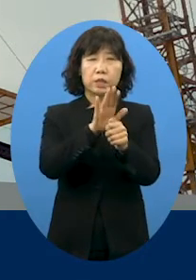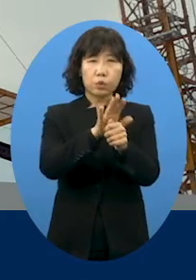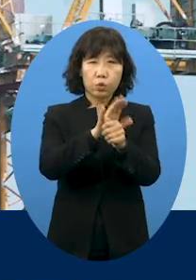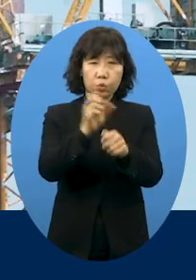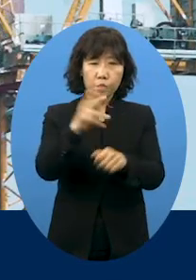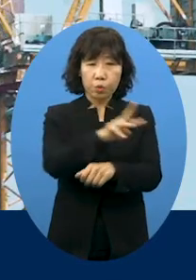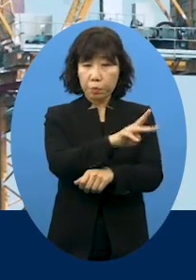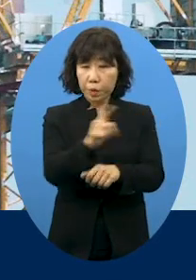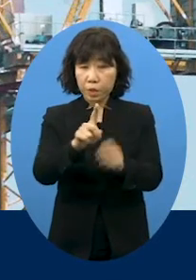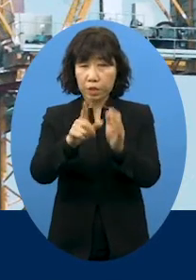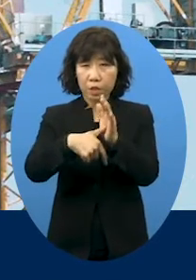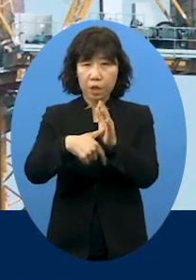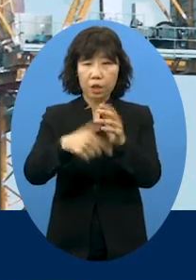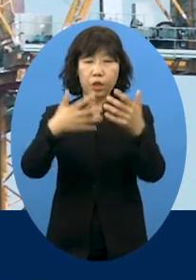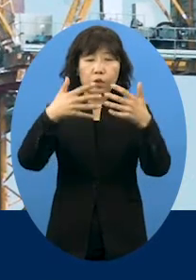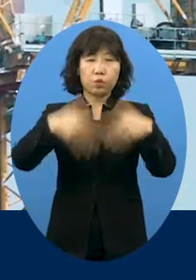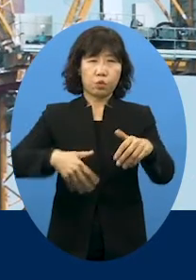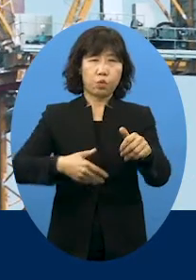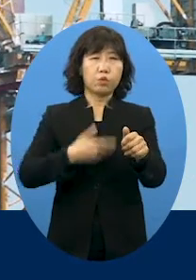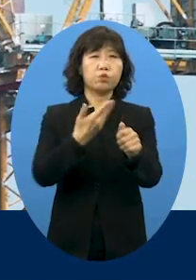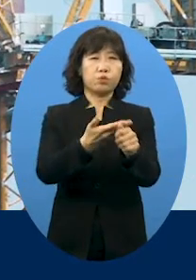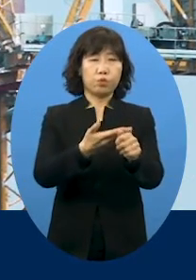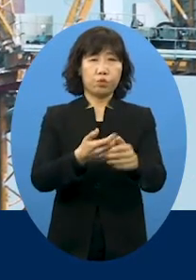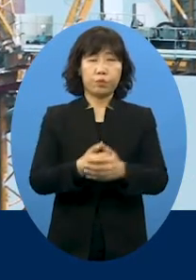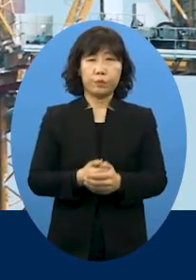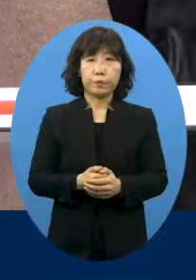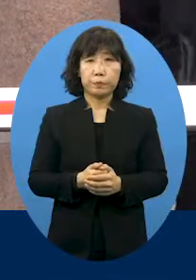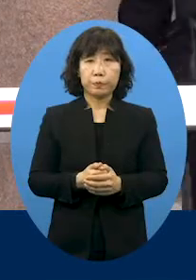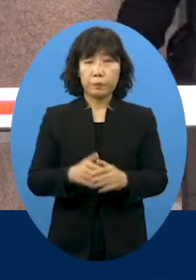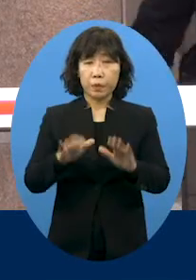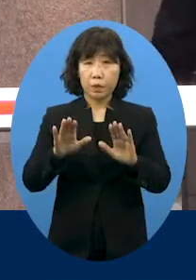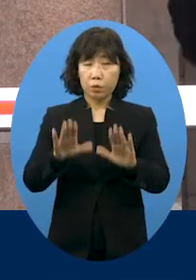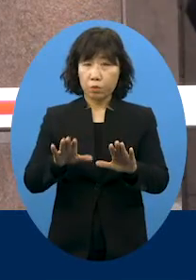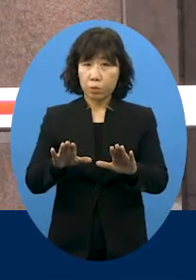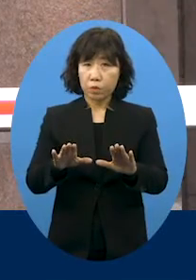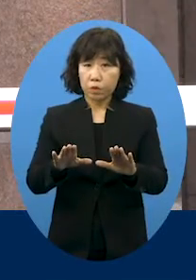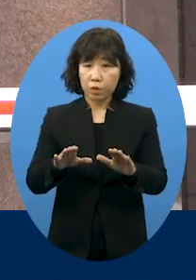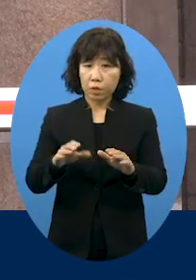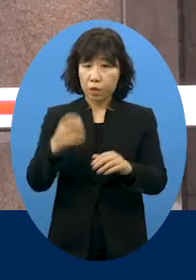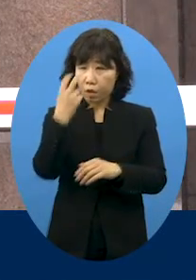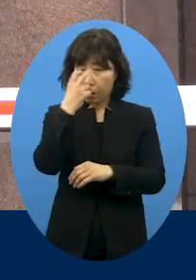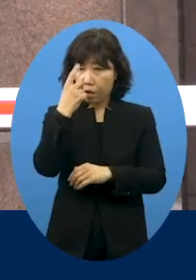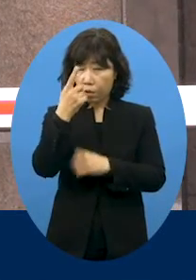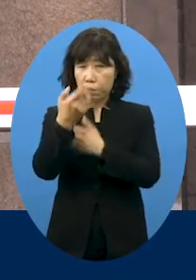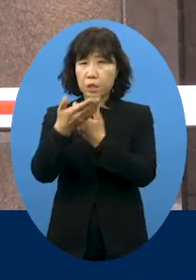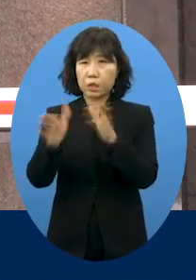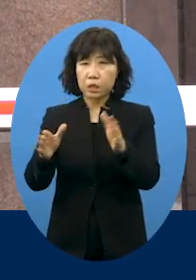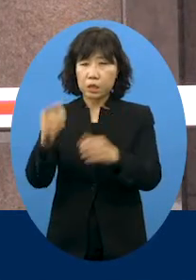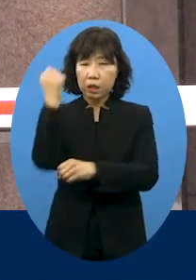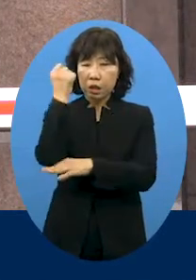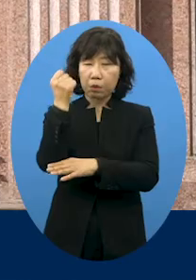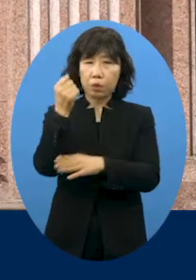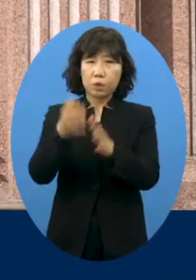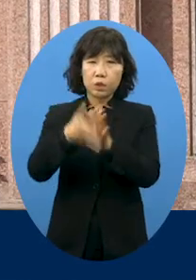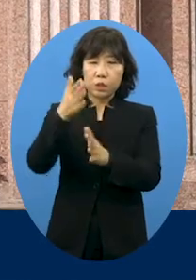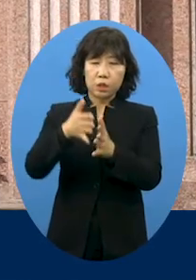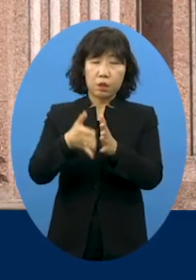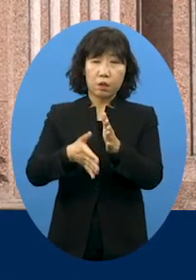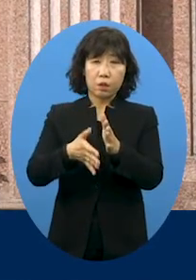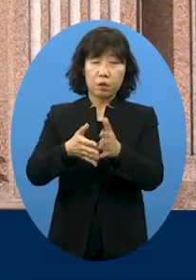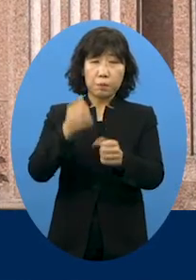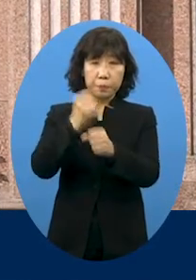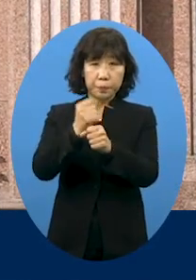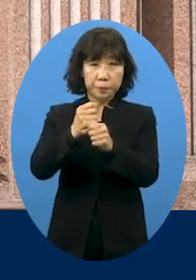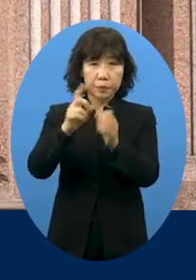변경 인가 시 조건 부여 등을 할 계획입니다 이와 함께 경비 실내 기본 시설 구축시 미니 태양광 발전설비